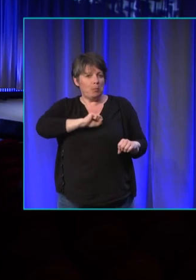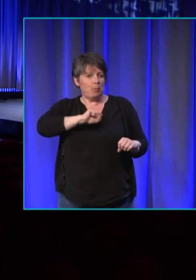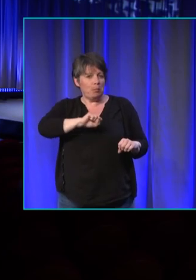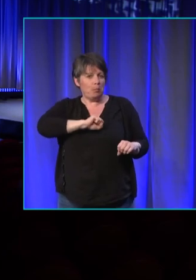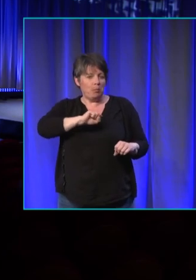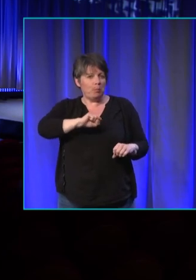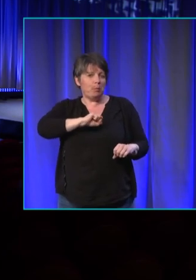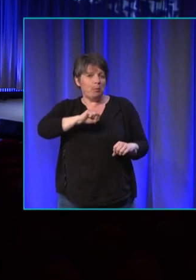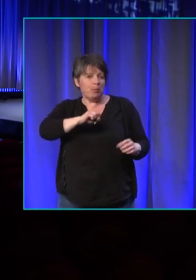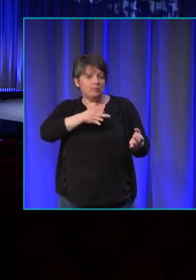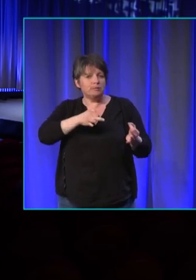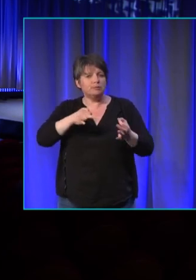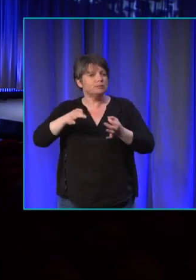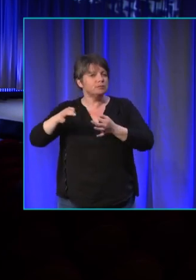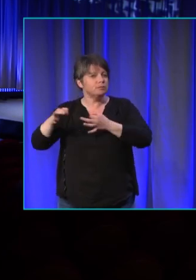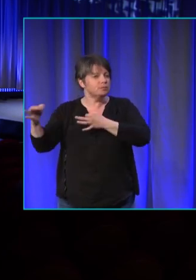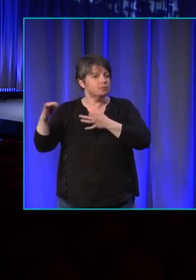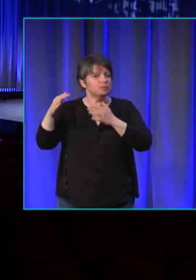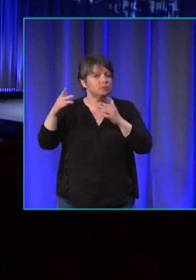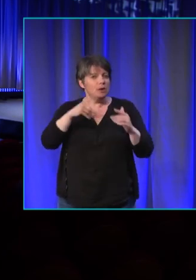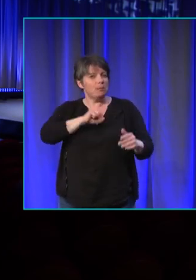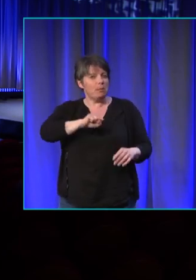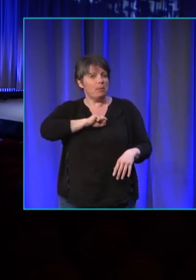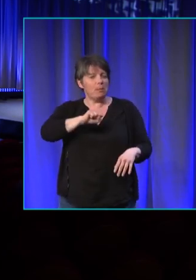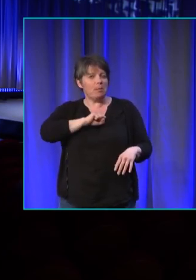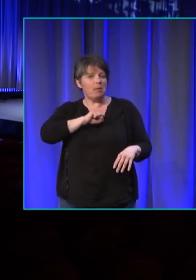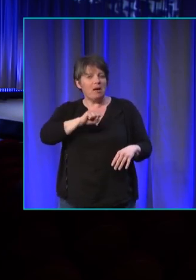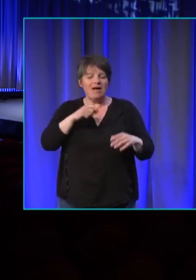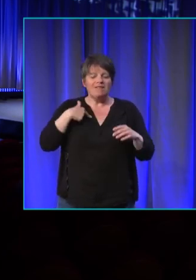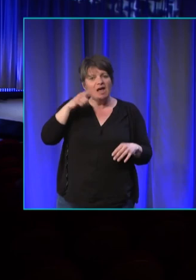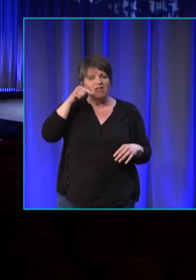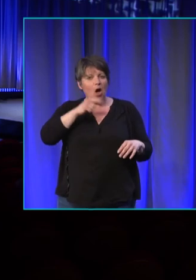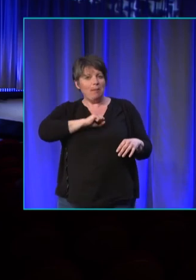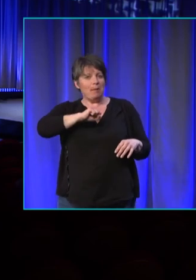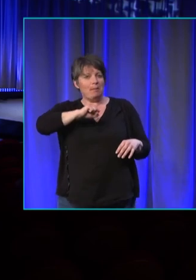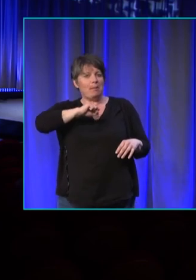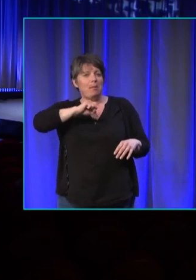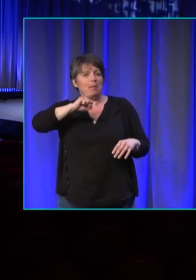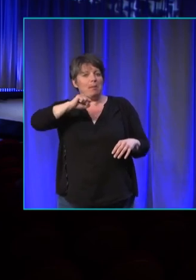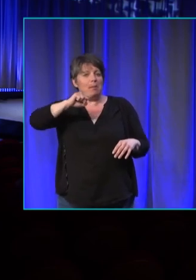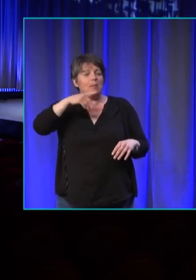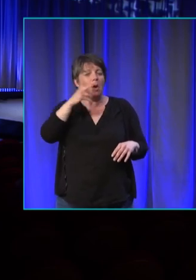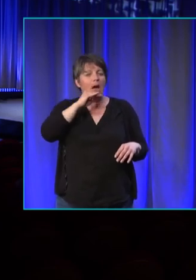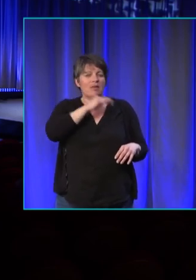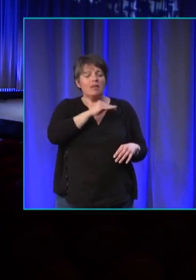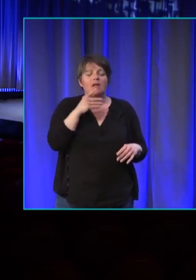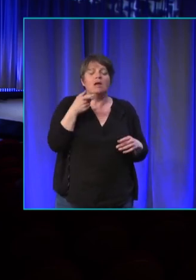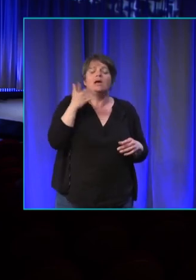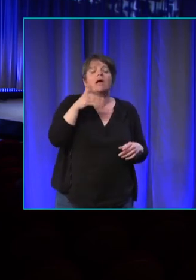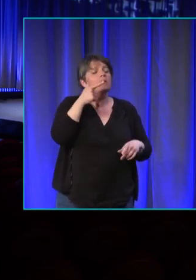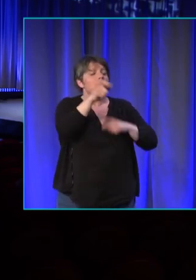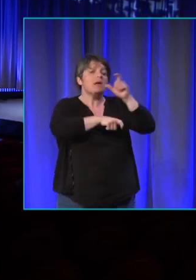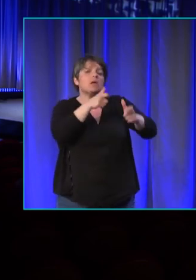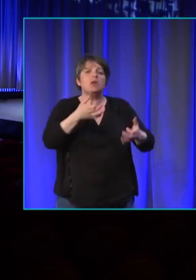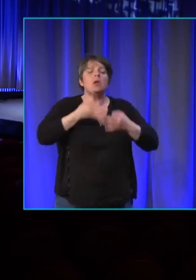fréquence cardiaque qui continue à grimper avec l'effort. Alors que chez le commun des mortels,